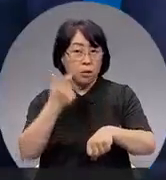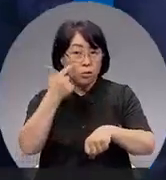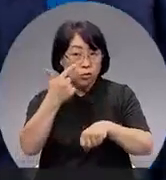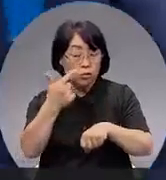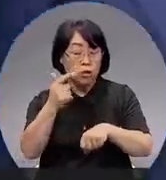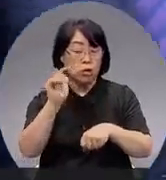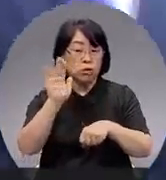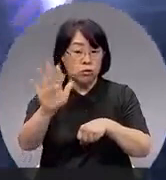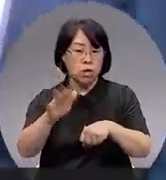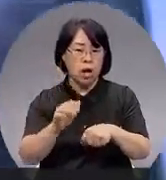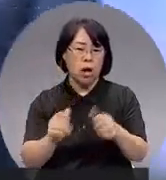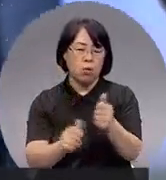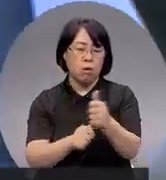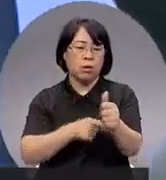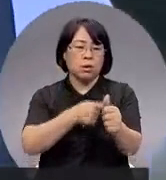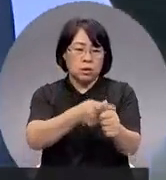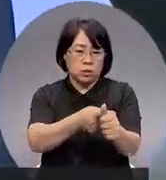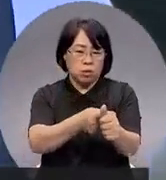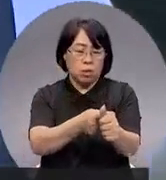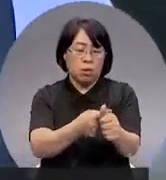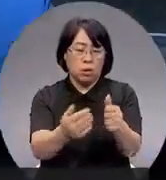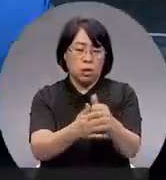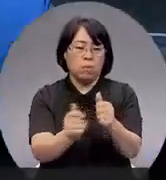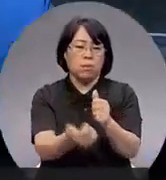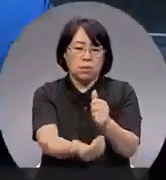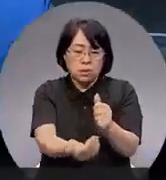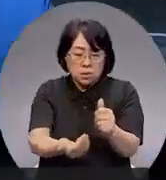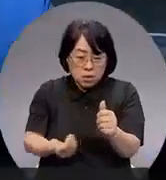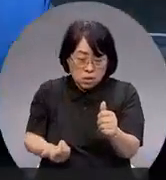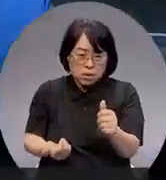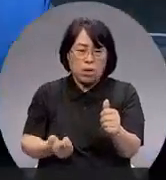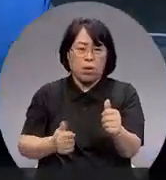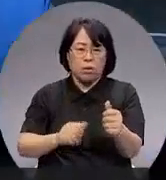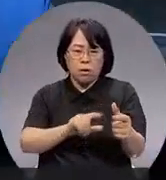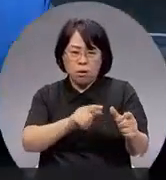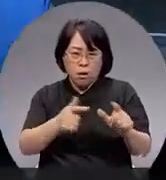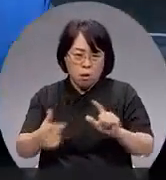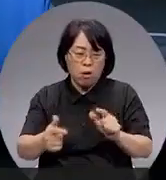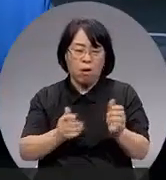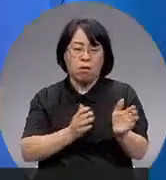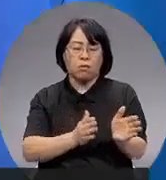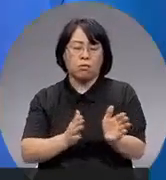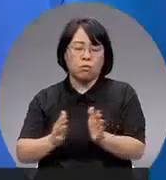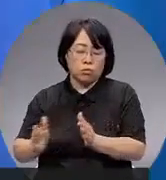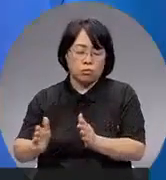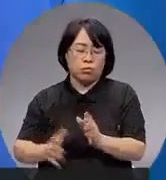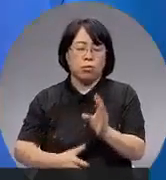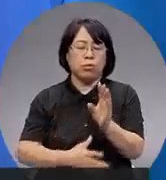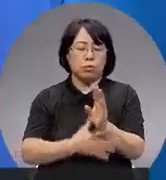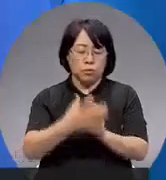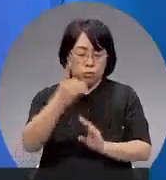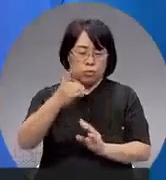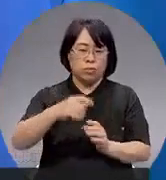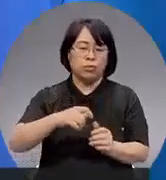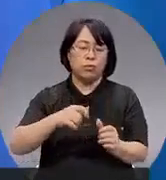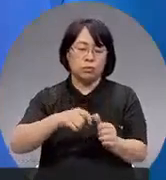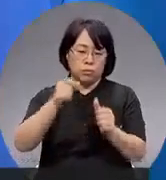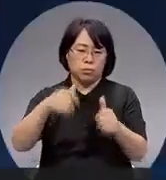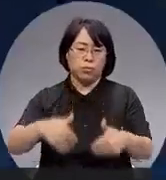뒤면 후보자 등록인데 그 전에 정책 여론조사와 선거인단 구성을 통한 단일 후보 선출이 가능하겠냐는